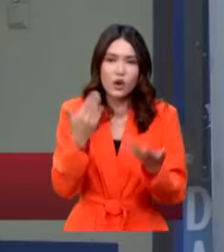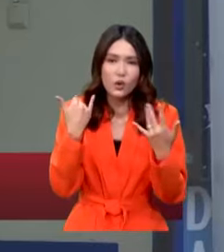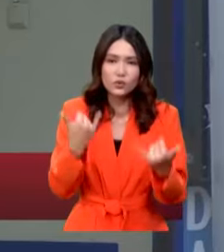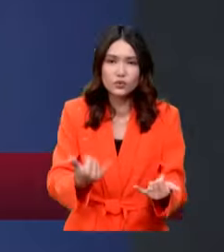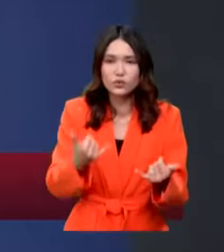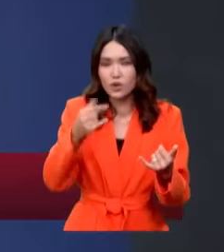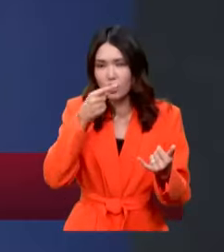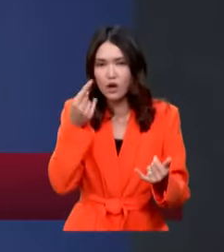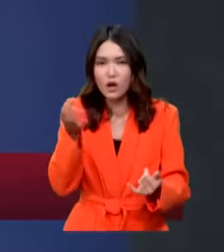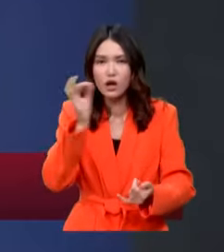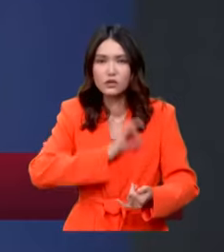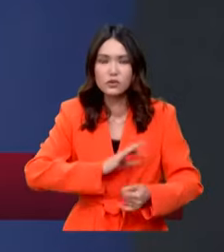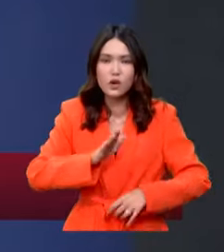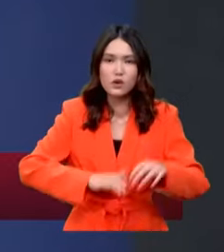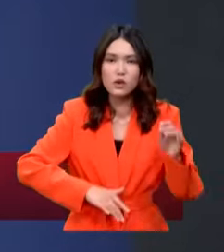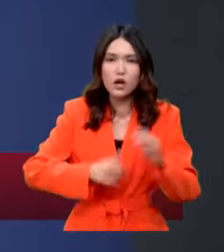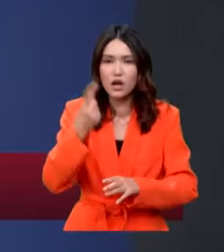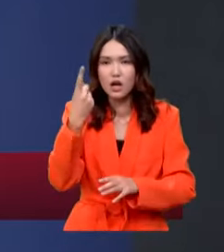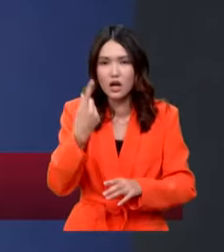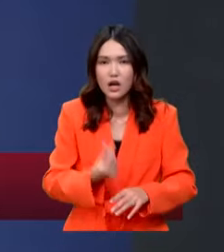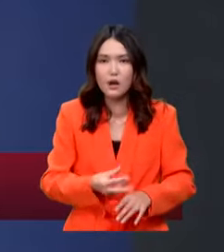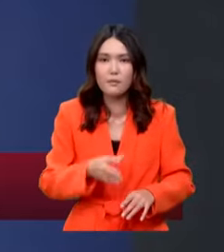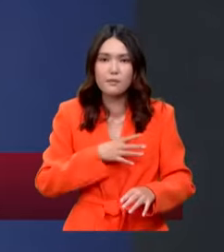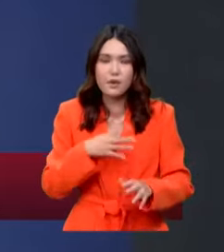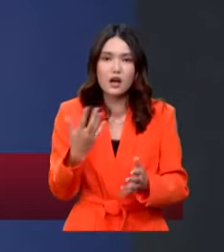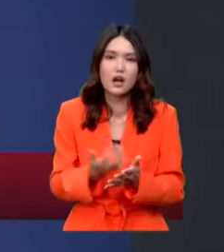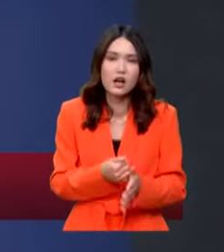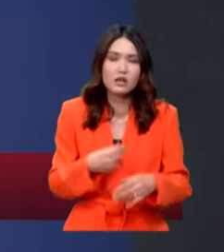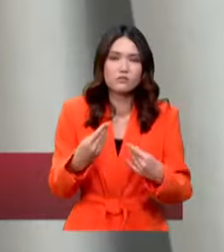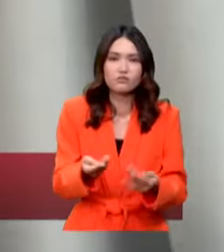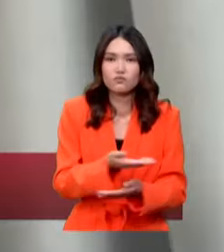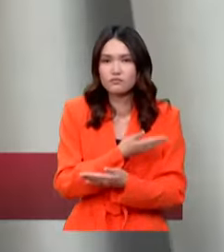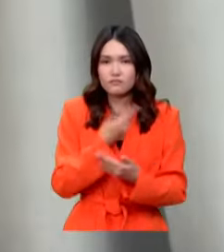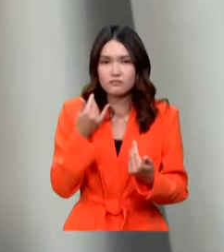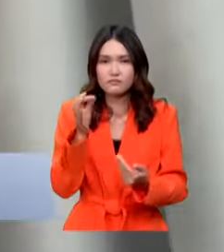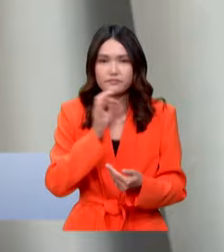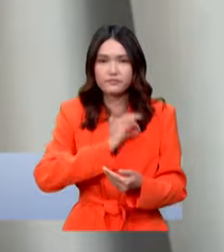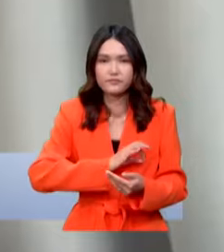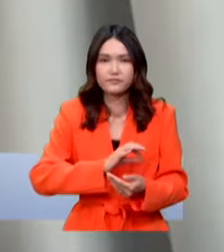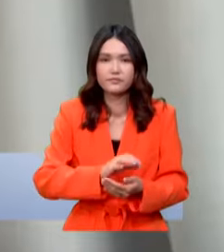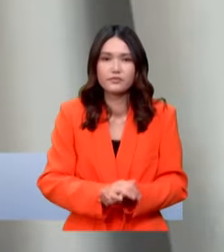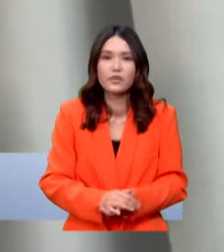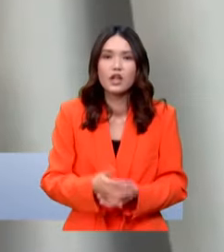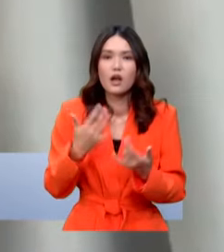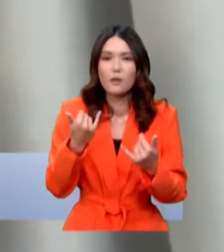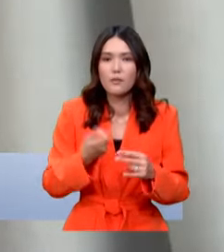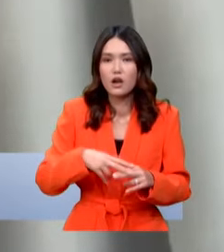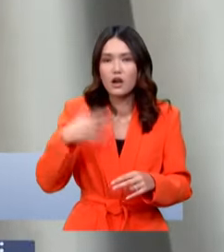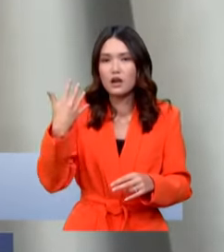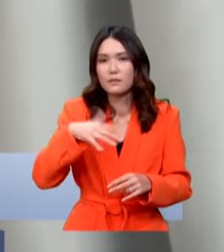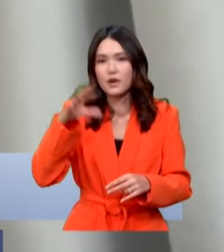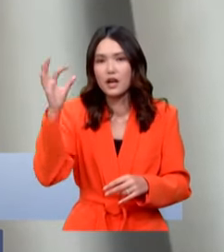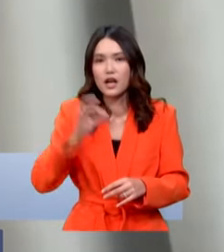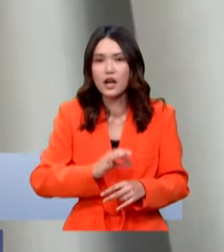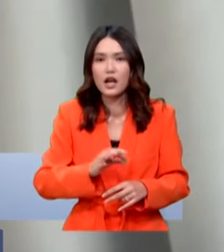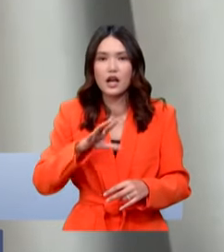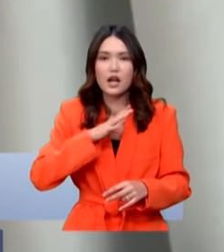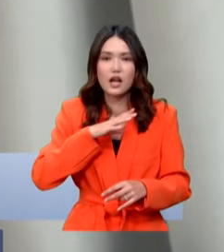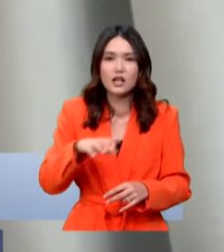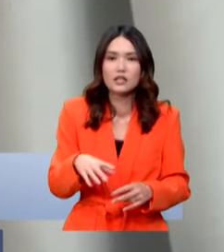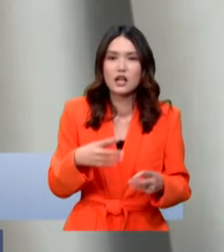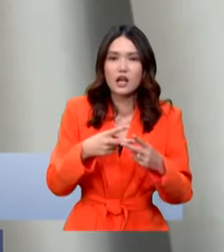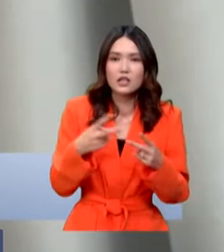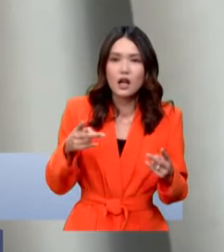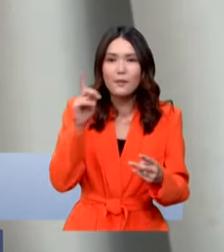бүгін ғана қолға алған шара бір күнде нәтижесін бере қоймайды екен. Вот это 50%, оно пока не выравнивает баланс, пока не